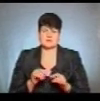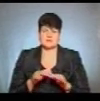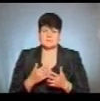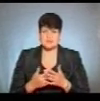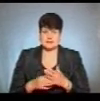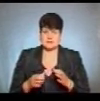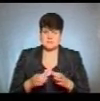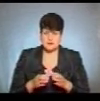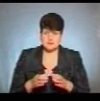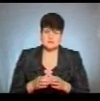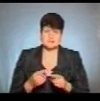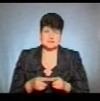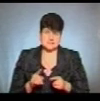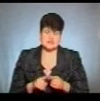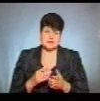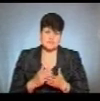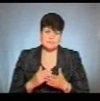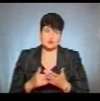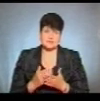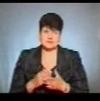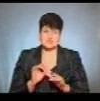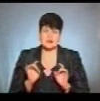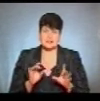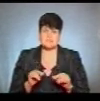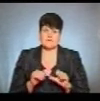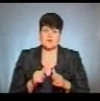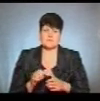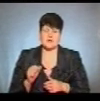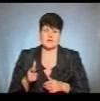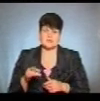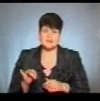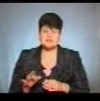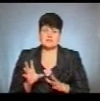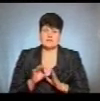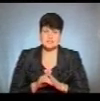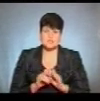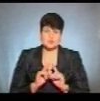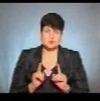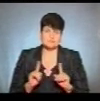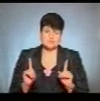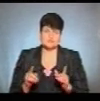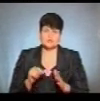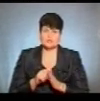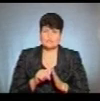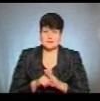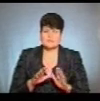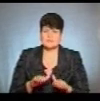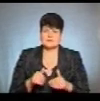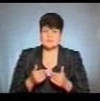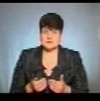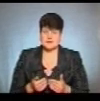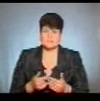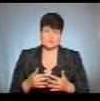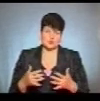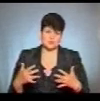є політична, ну, власне, є політична реклама і є форма агітації. Введені певні особливості щодо поняття надання там певної продукції